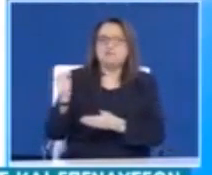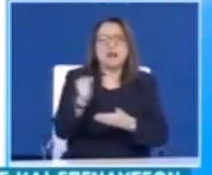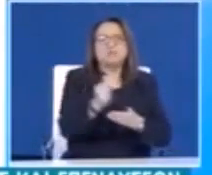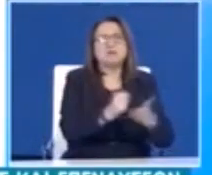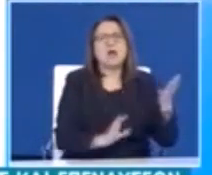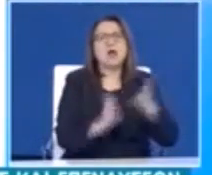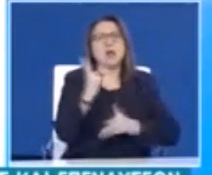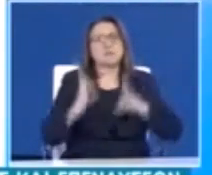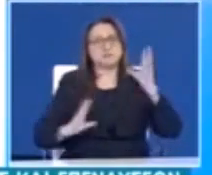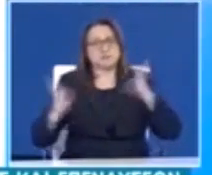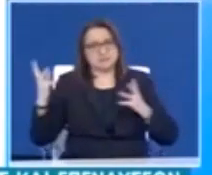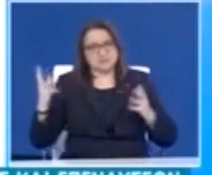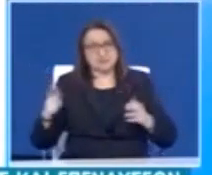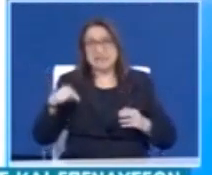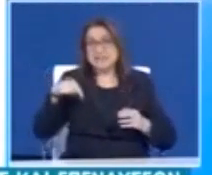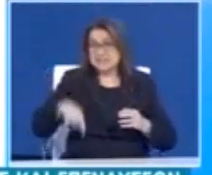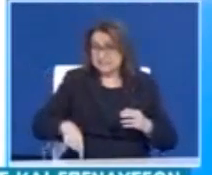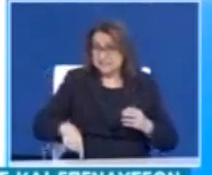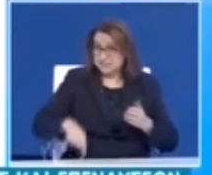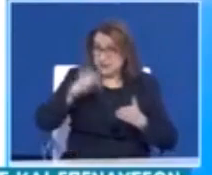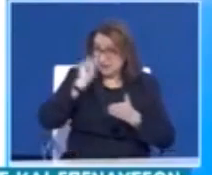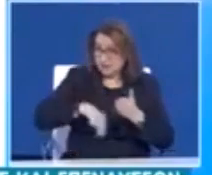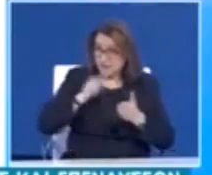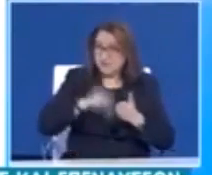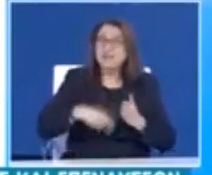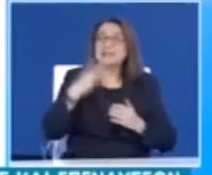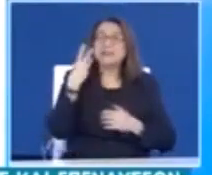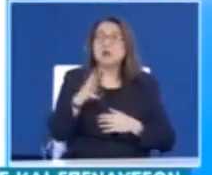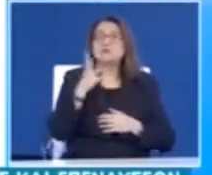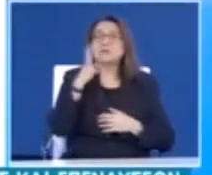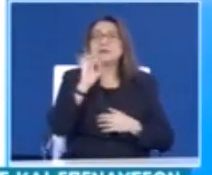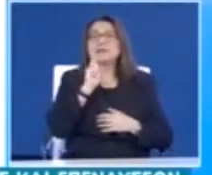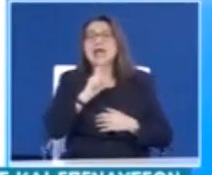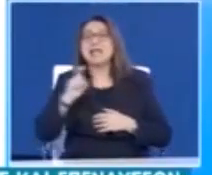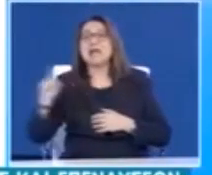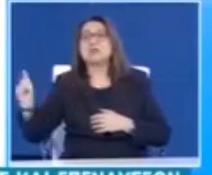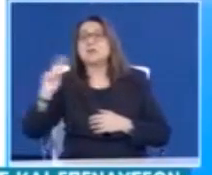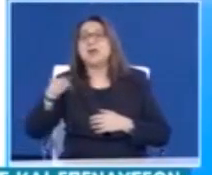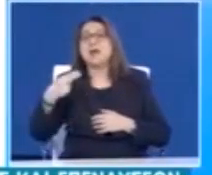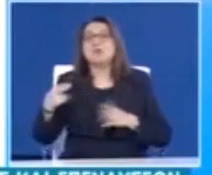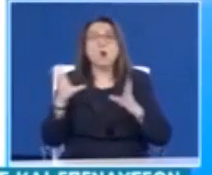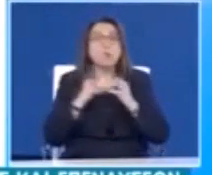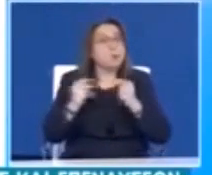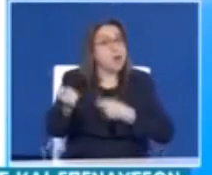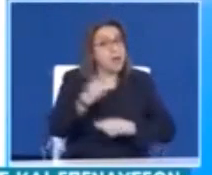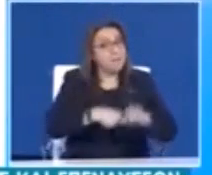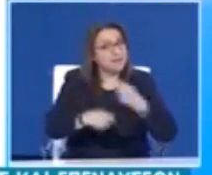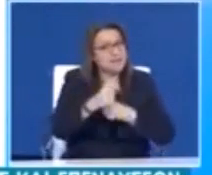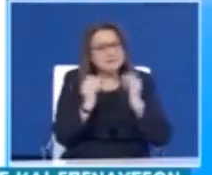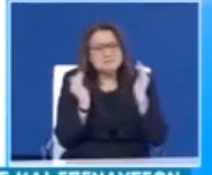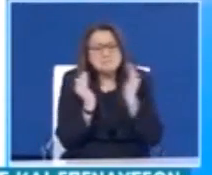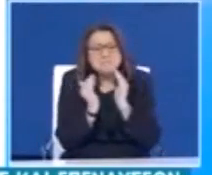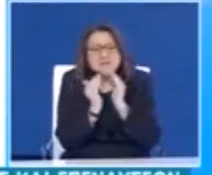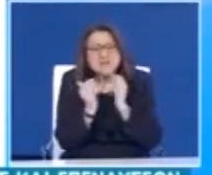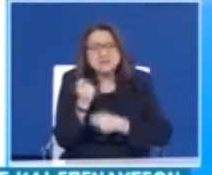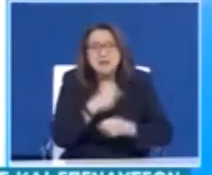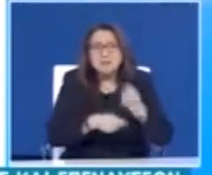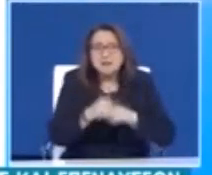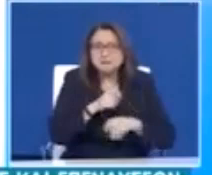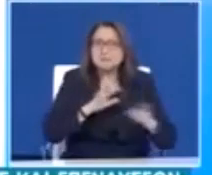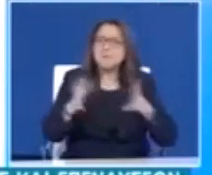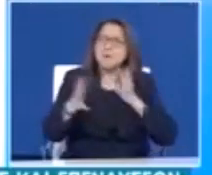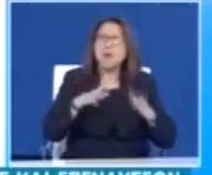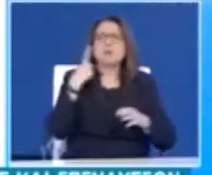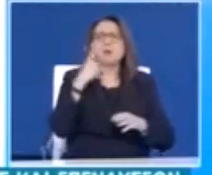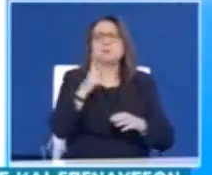γενική επιχειρηματικότητα ύψους 350 εκατομμυρίων ευρώ και την επιχειρηματικότητα πολύ μικρών και μικρών επιχειρήσεων ύψους 150 εκατομμυρίων